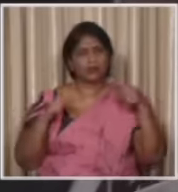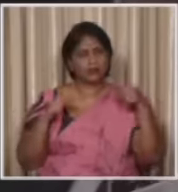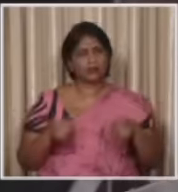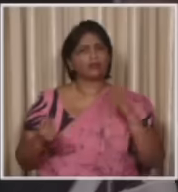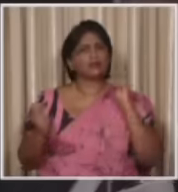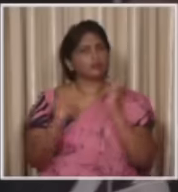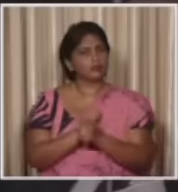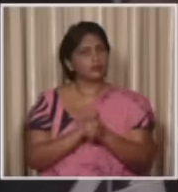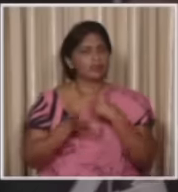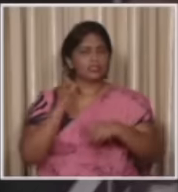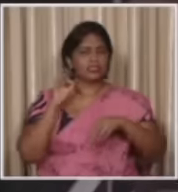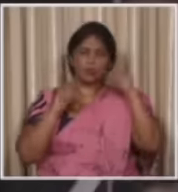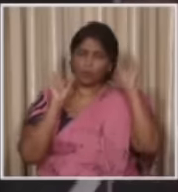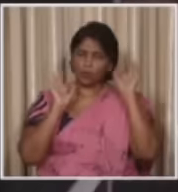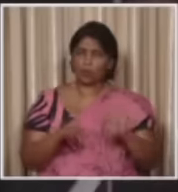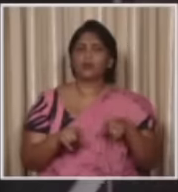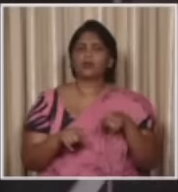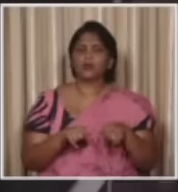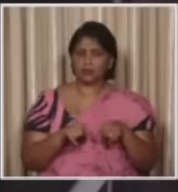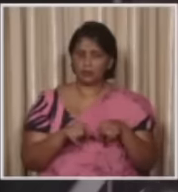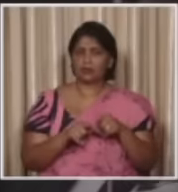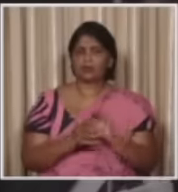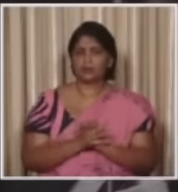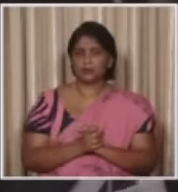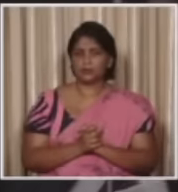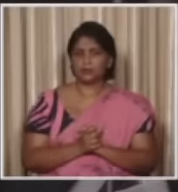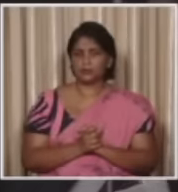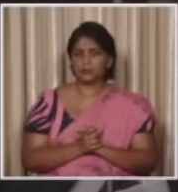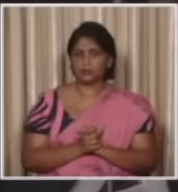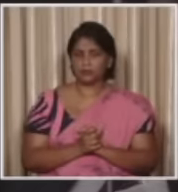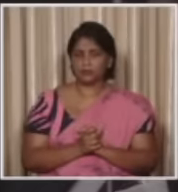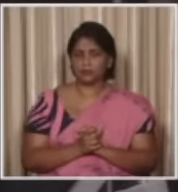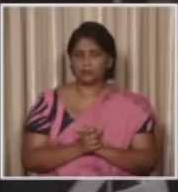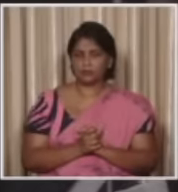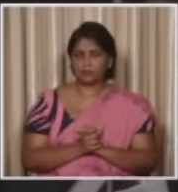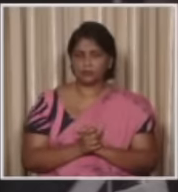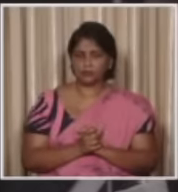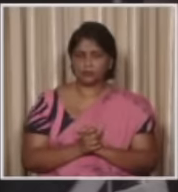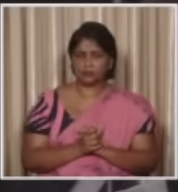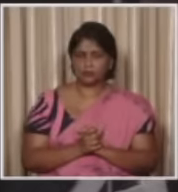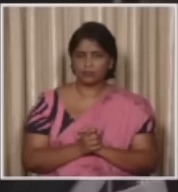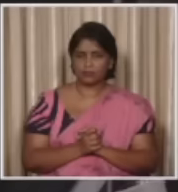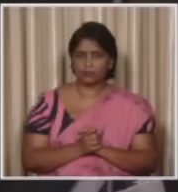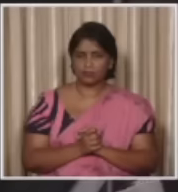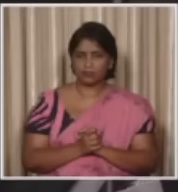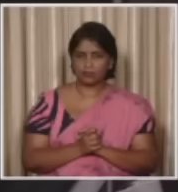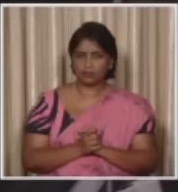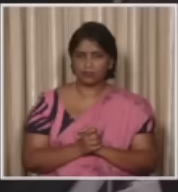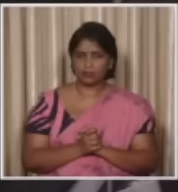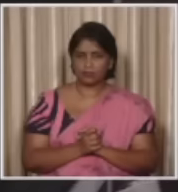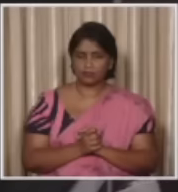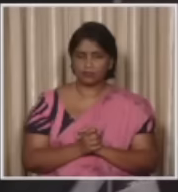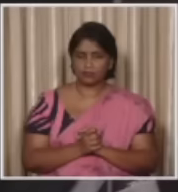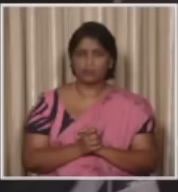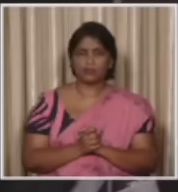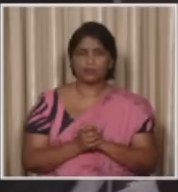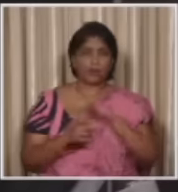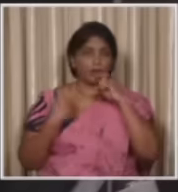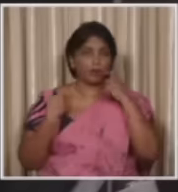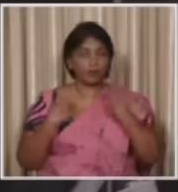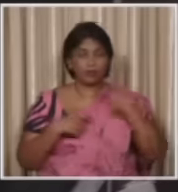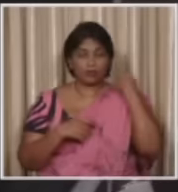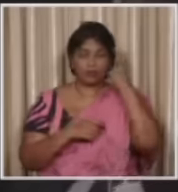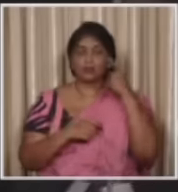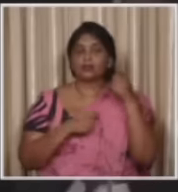සංශෝධනය කරන්න ඡන්ද ගන්න කලින් මේ මේ මේ චැප්ටර් එක මේක ඔව් මං කිව්වේ ඒකයි ඉතින් ඒක නීති